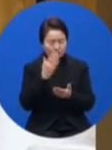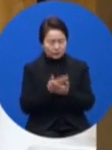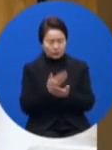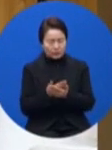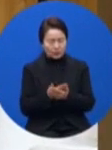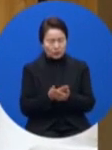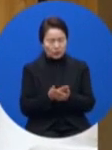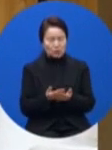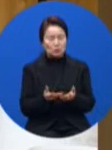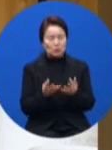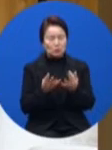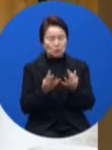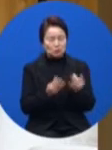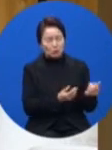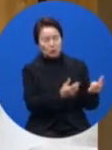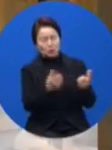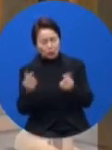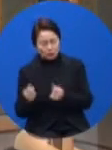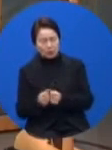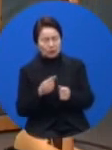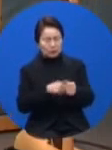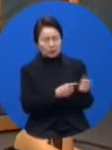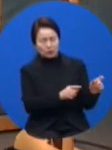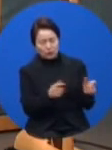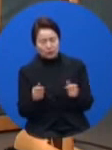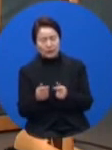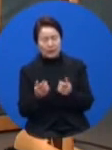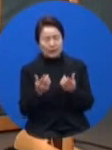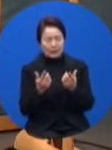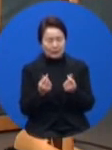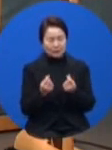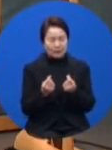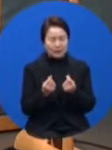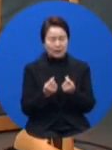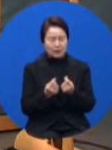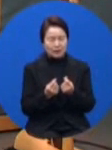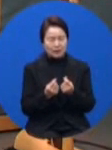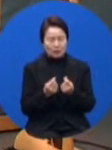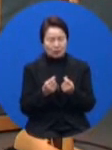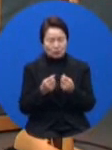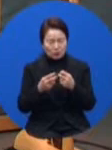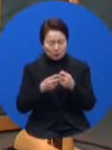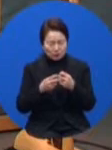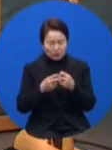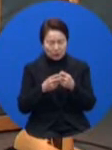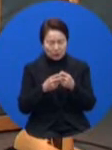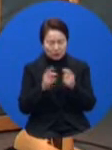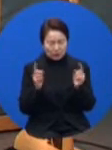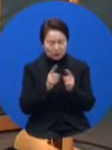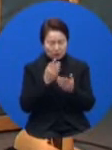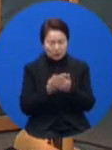모든 상황 올 때마다 하나님께서 모든 의료진들은 물론이지만 지금 확진자들 치료받고 있는 분들 아버지께서